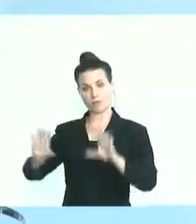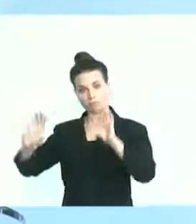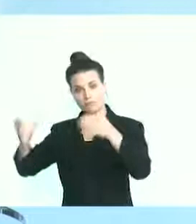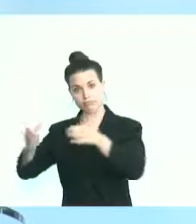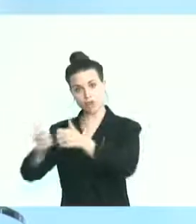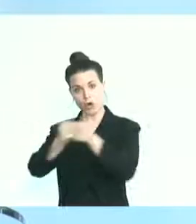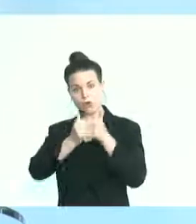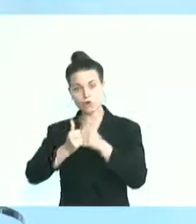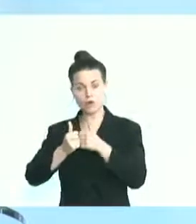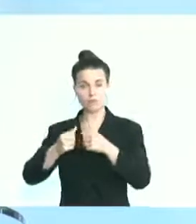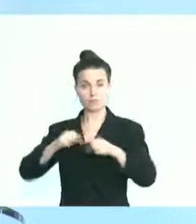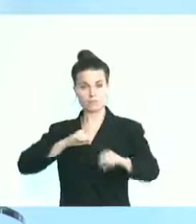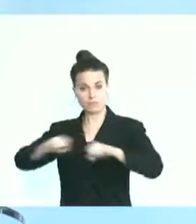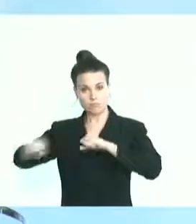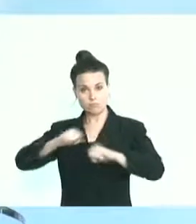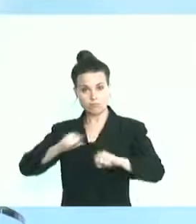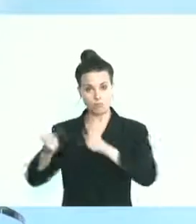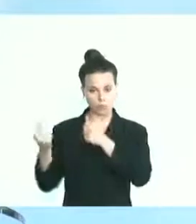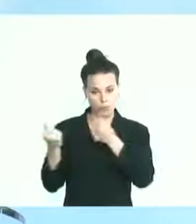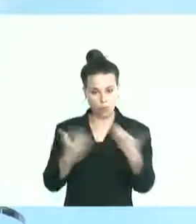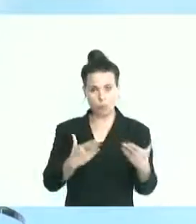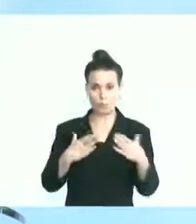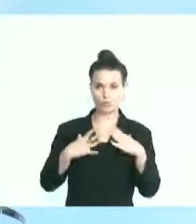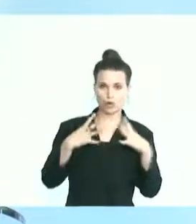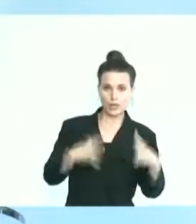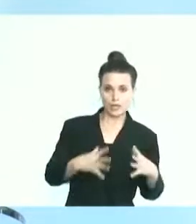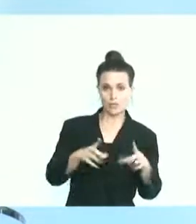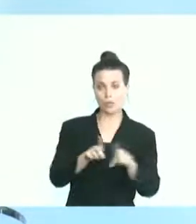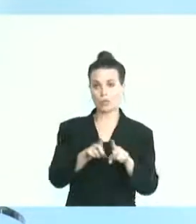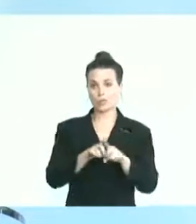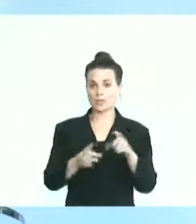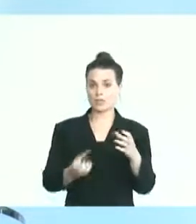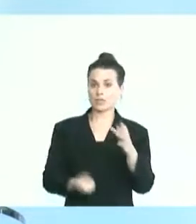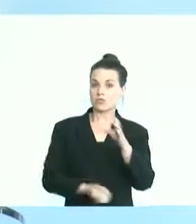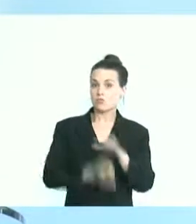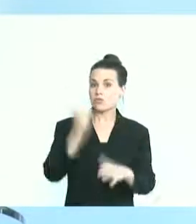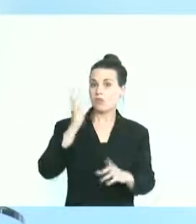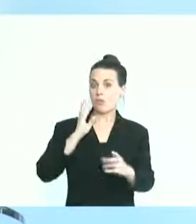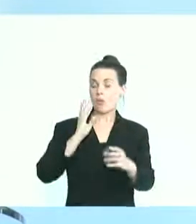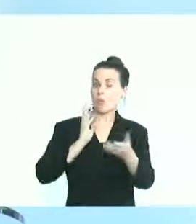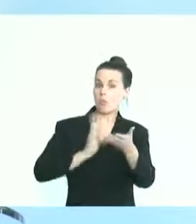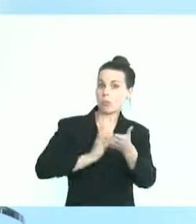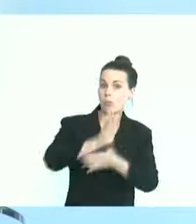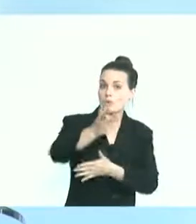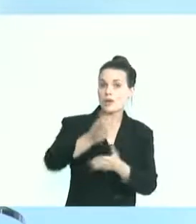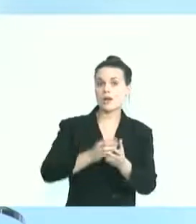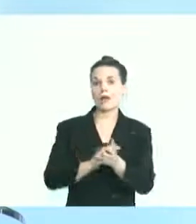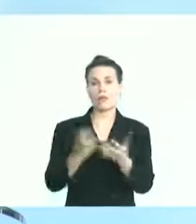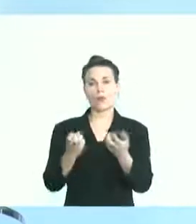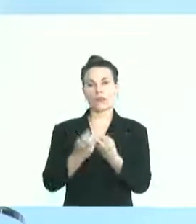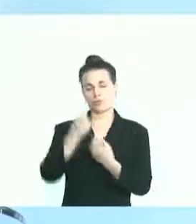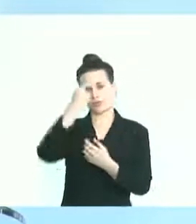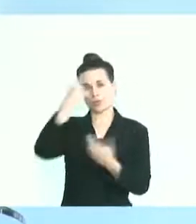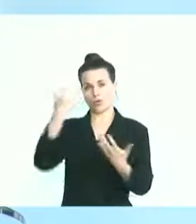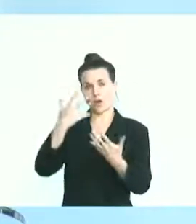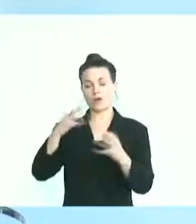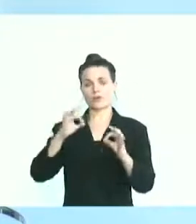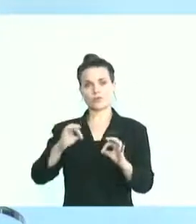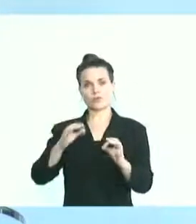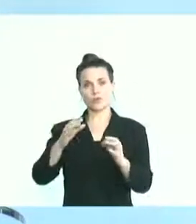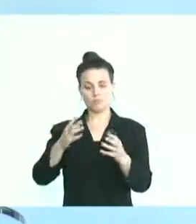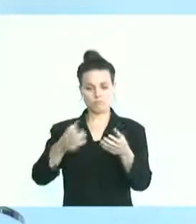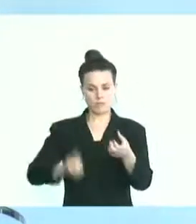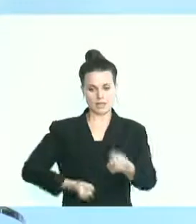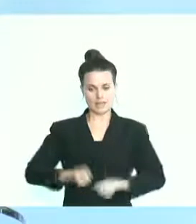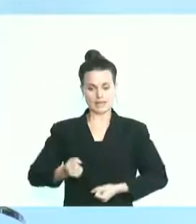des engagements et des initiatives. Et je pense évidemment à la mobilisation autour du service civique en particulier, parce